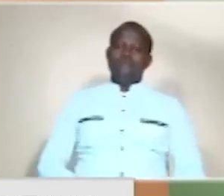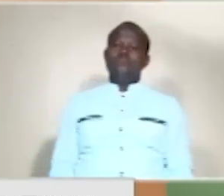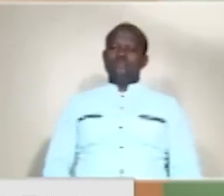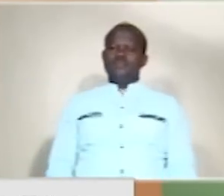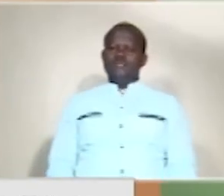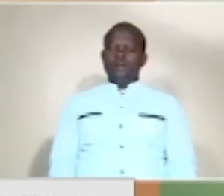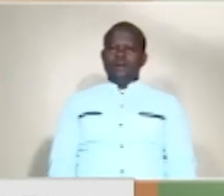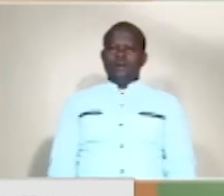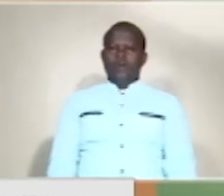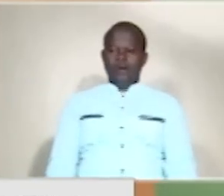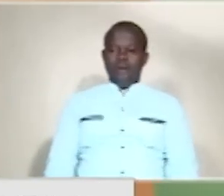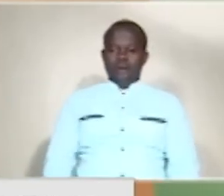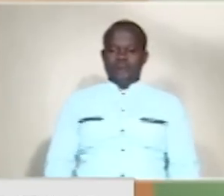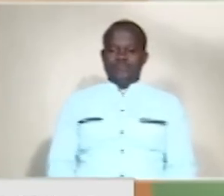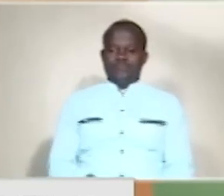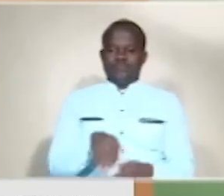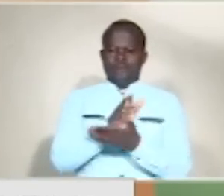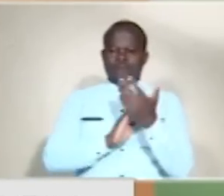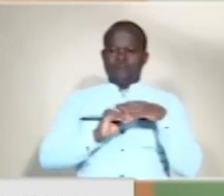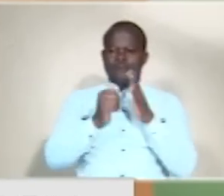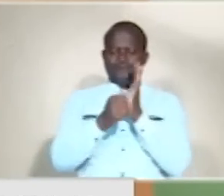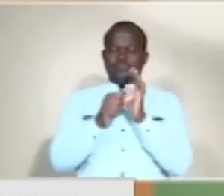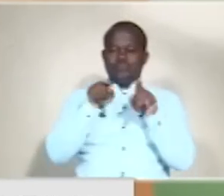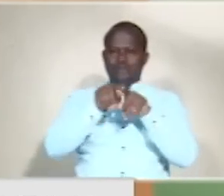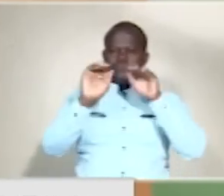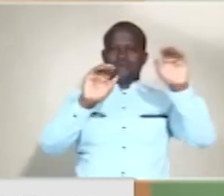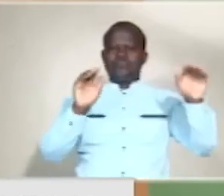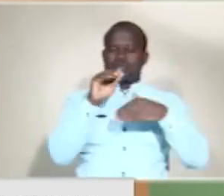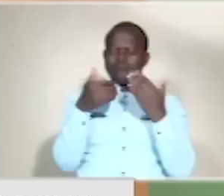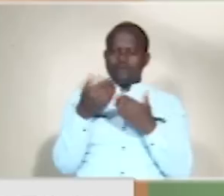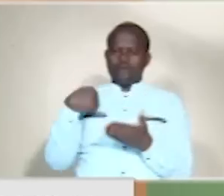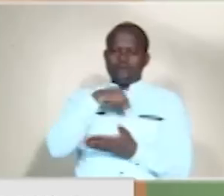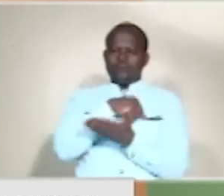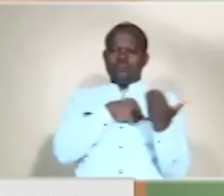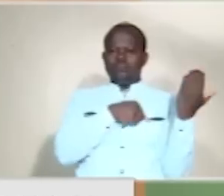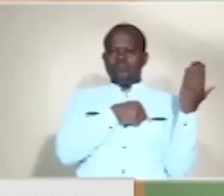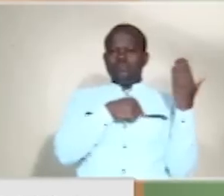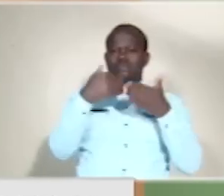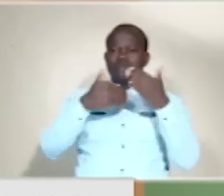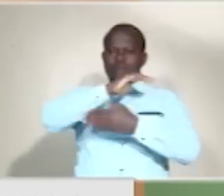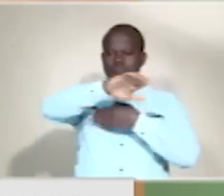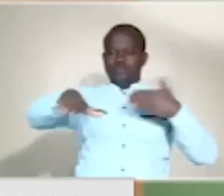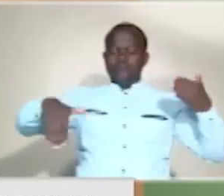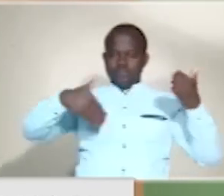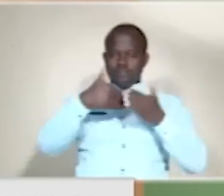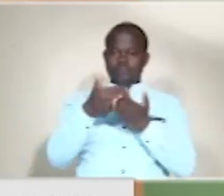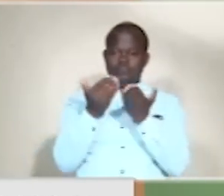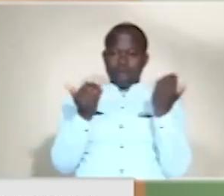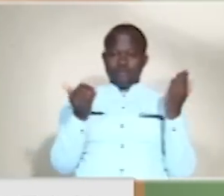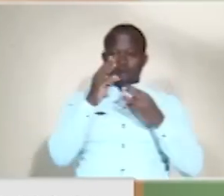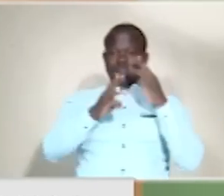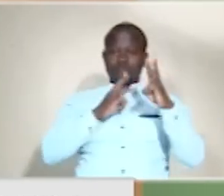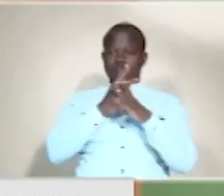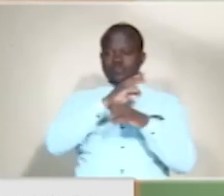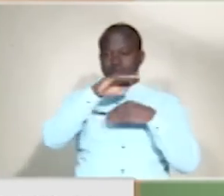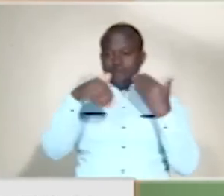nk'uko wari ubibajije hari kimwe kibangamiye cyane abahinzi hafi ya bose atari muri Afurika gusa ahubwo no ku isi yose,